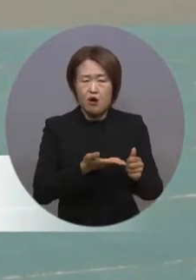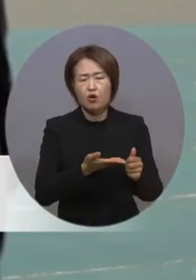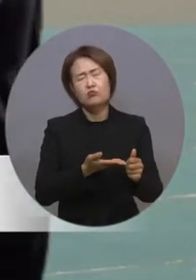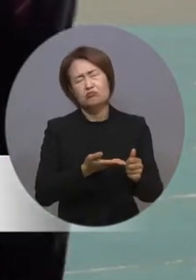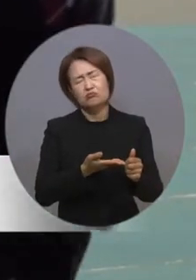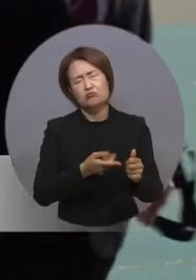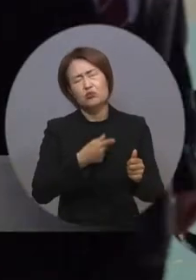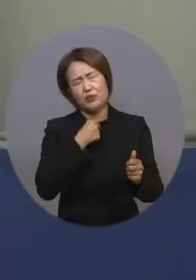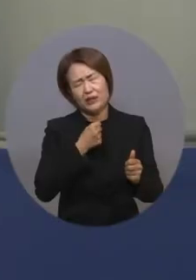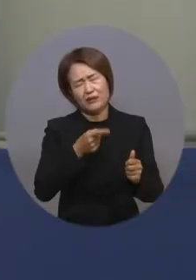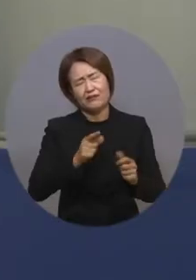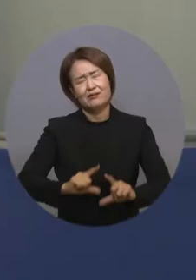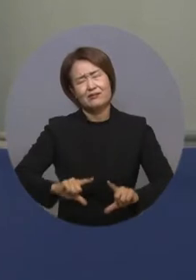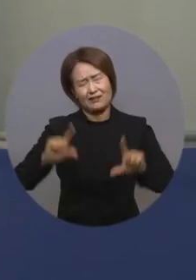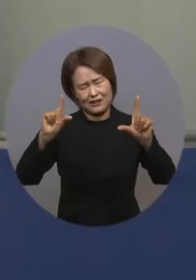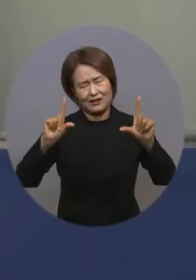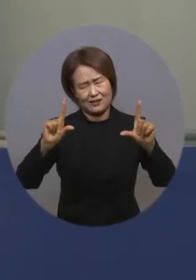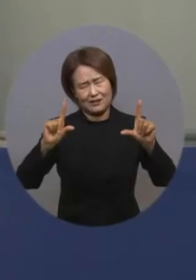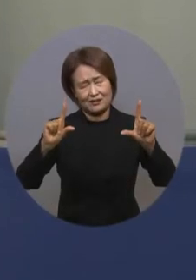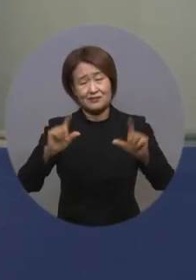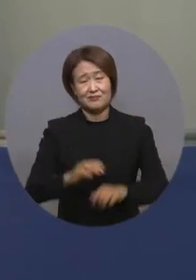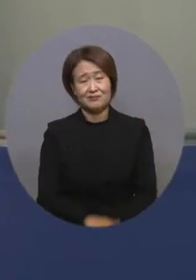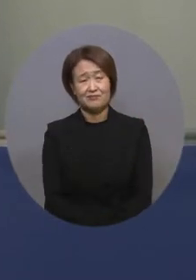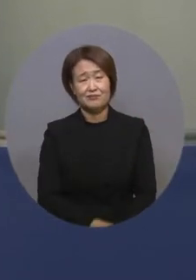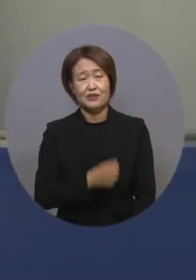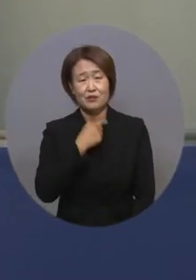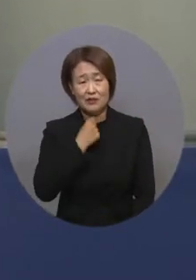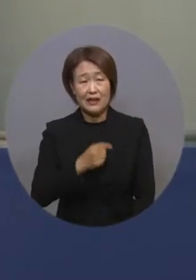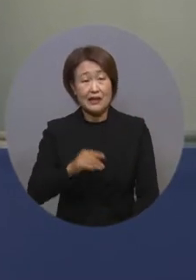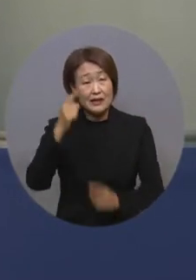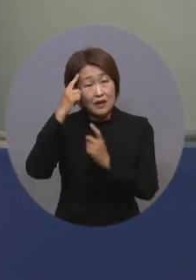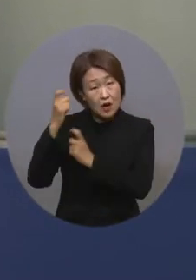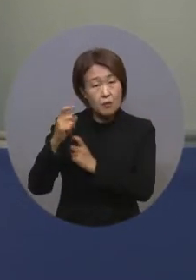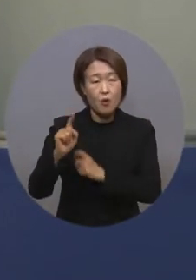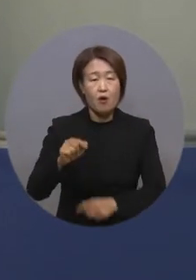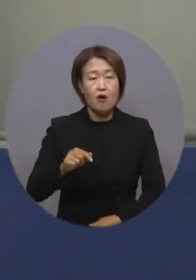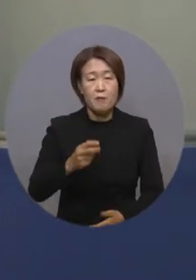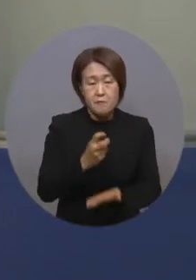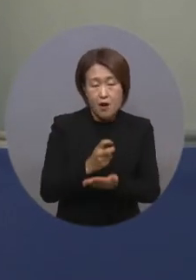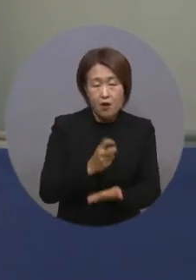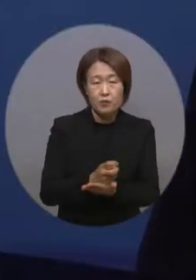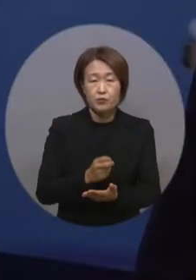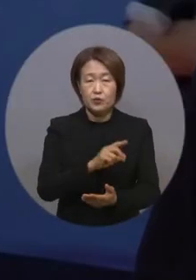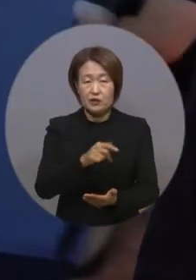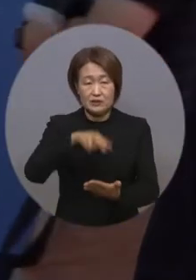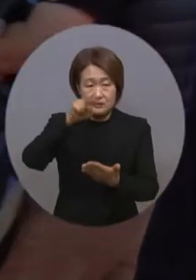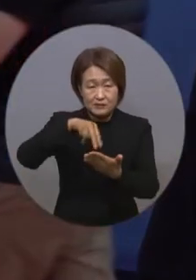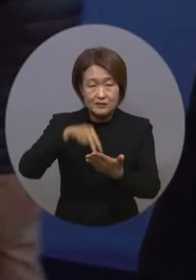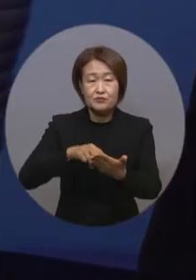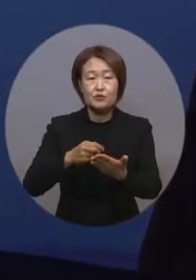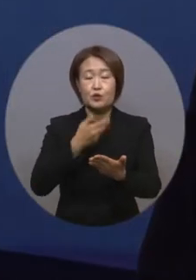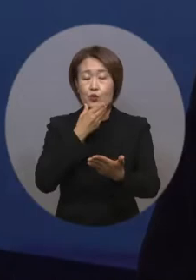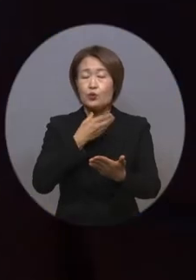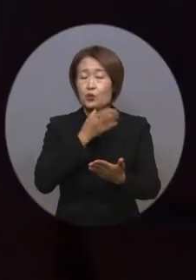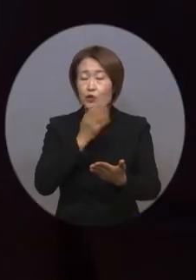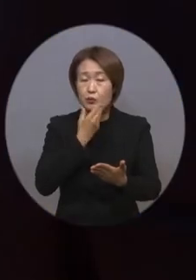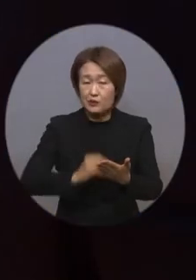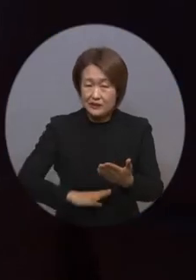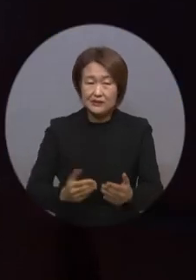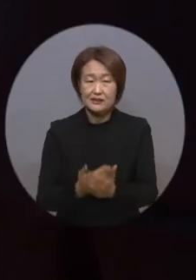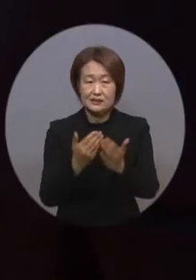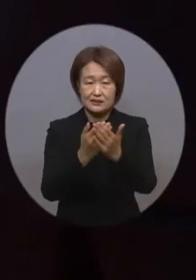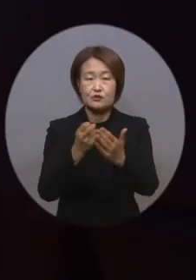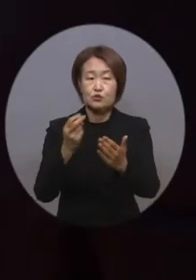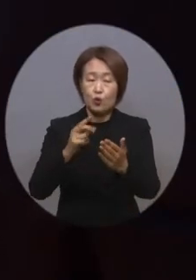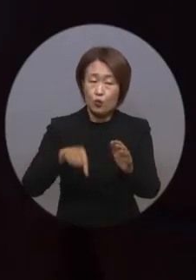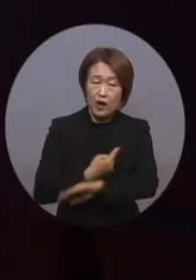날이 됐으면 좋겠습니다. 노인의 날 기념식은 노인 강령, 경로 헌장 낭독을 하였으며 노인복지 증진 유공자 등